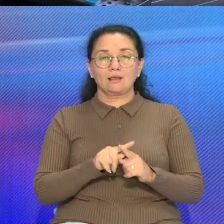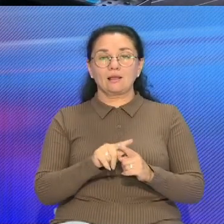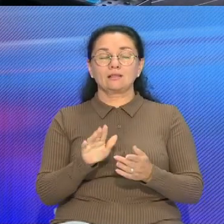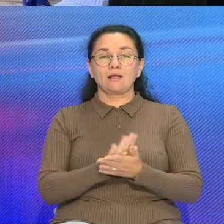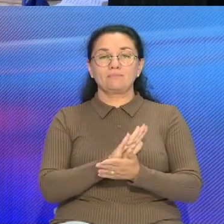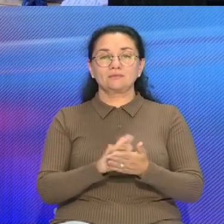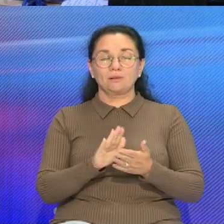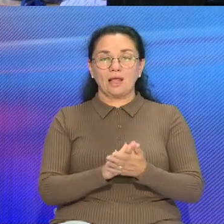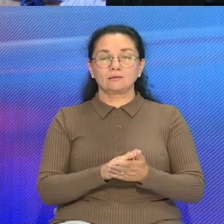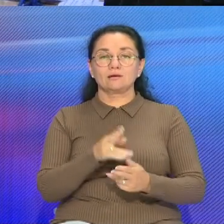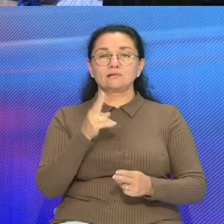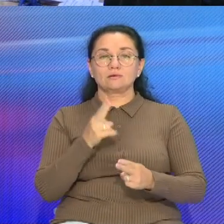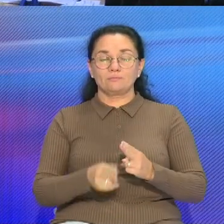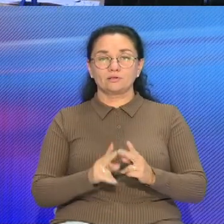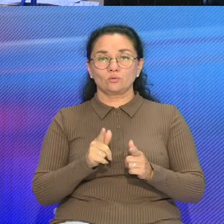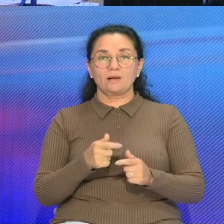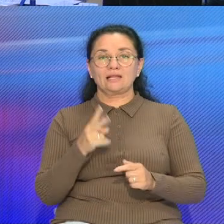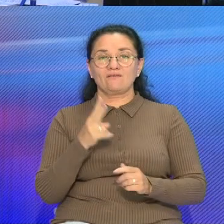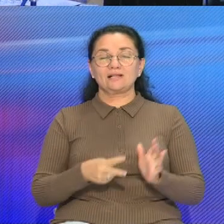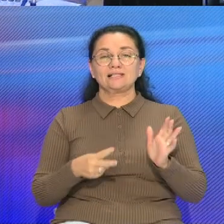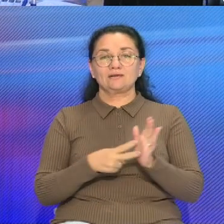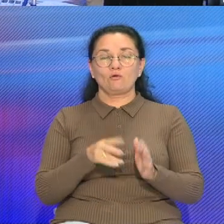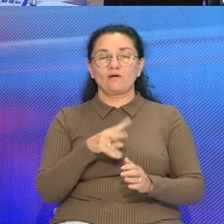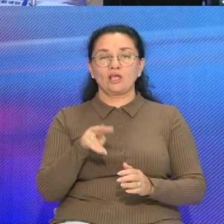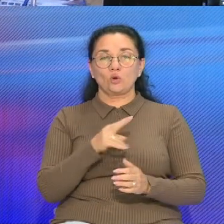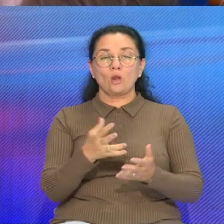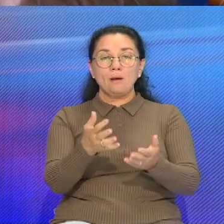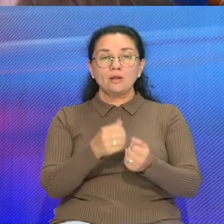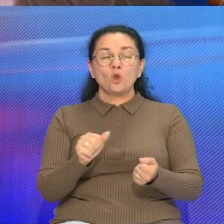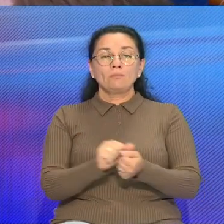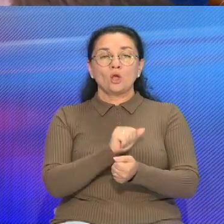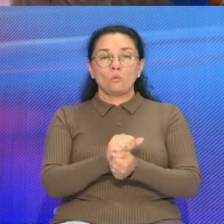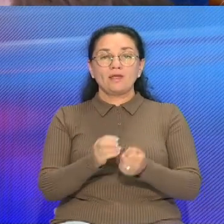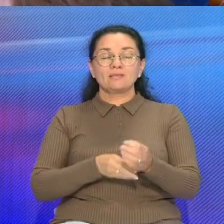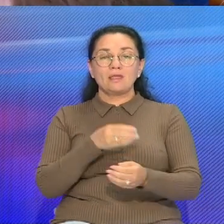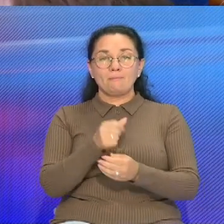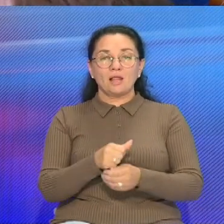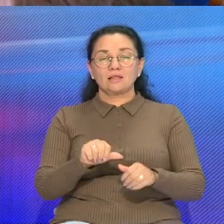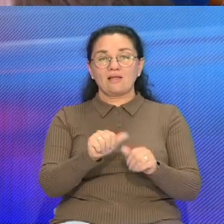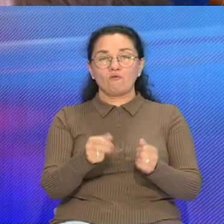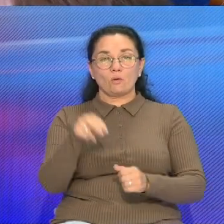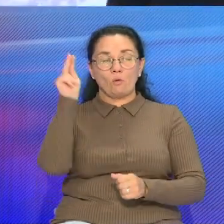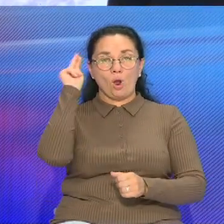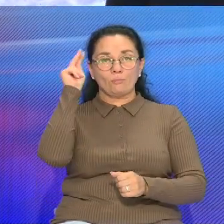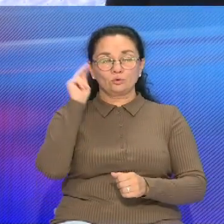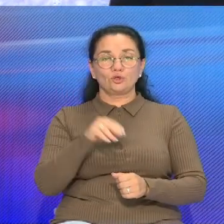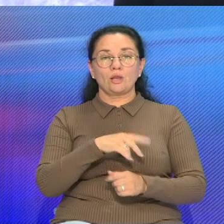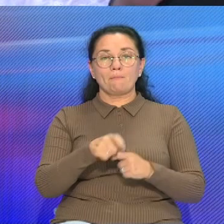форму навучания завершится 27 липеня. Прием документов на платную форму, який так само стартовал,